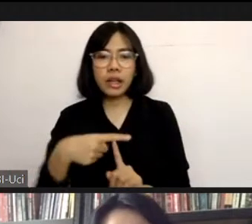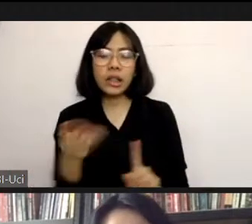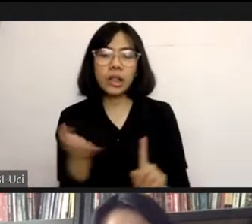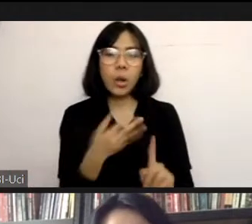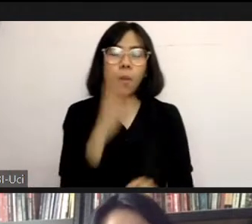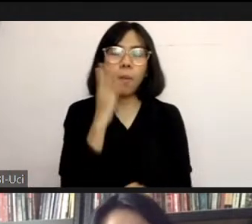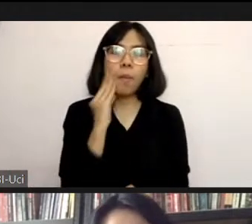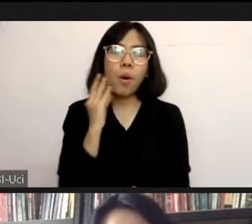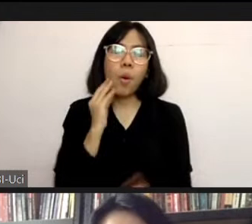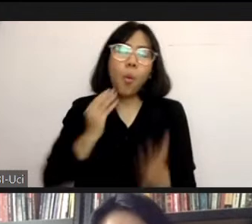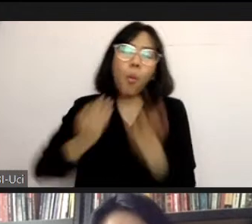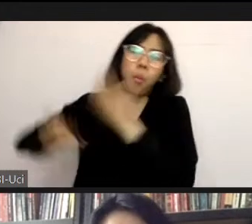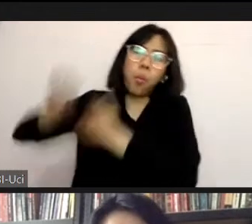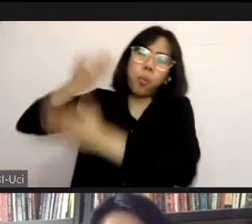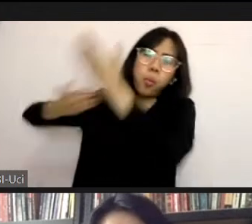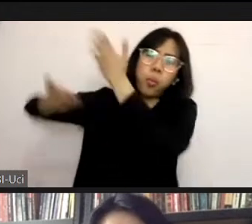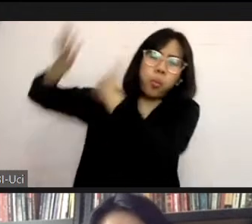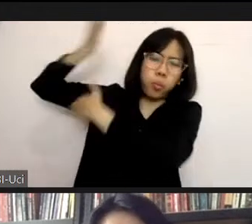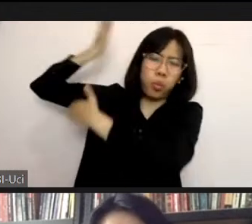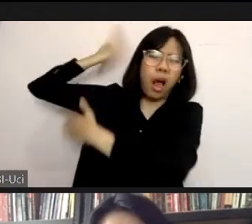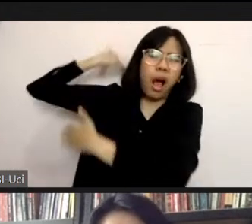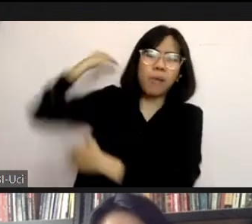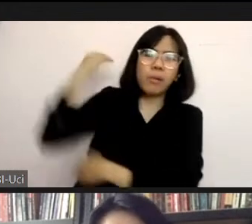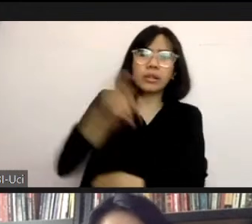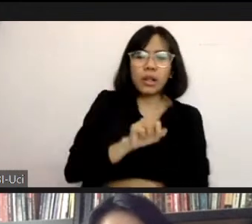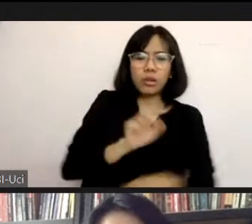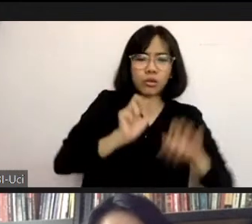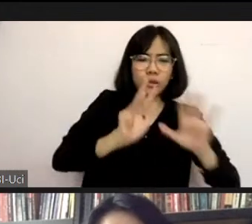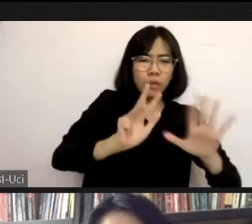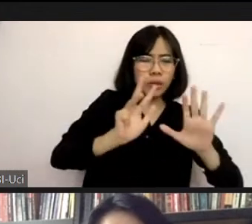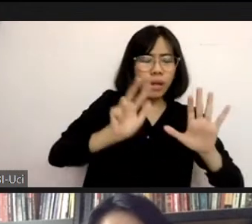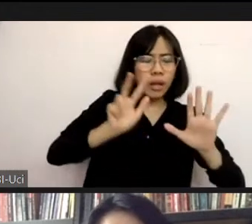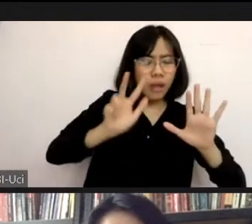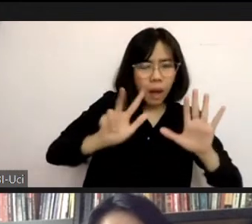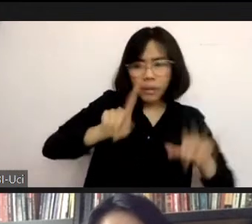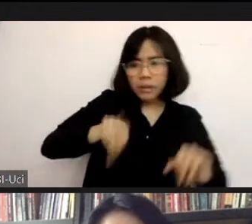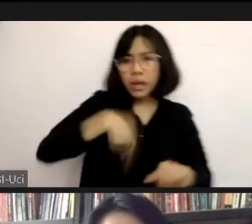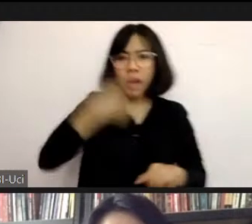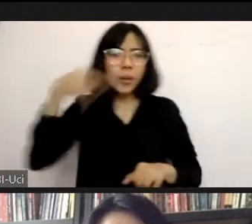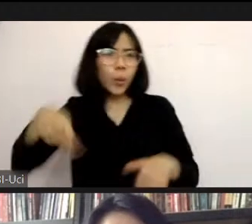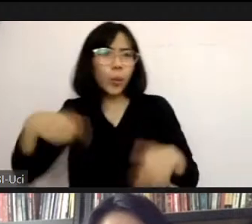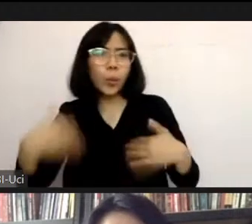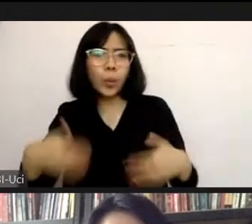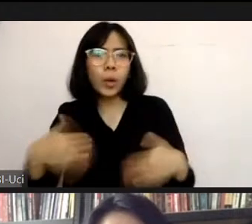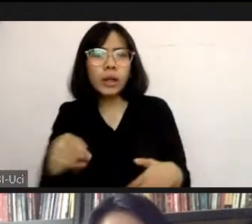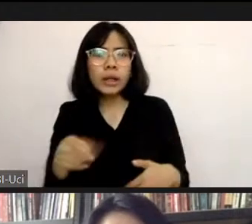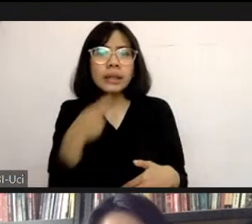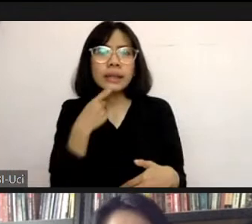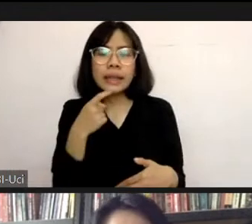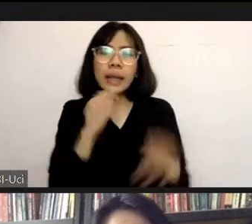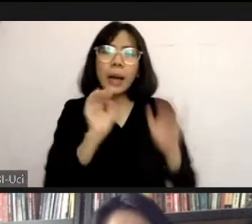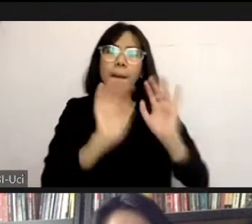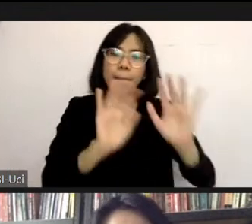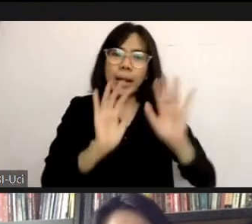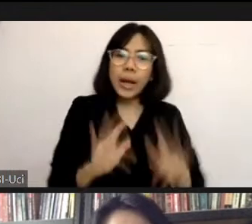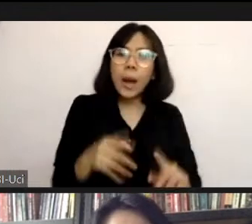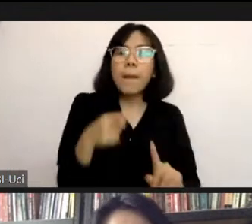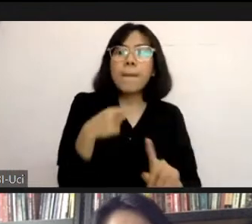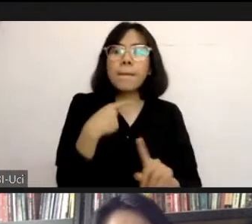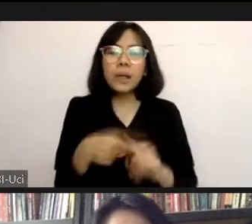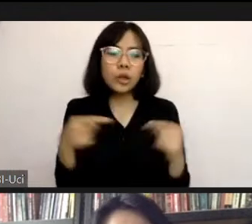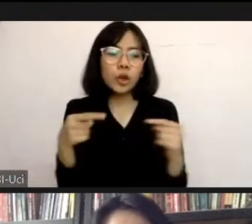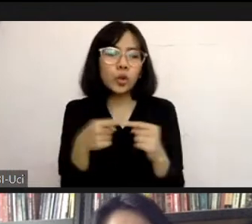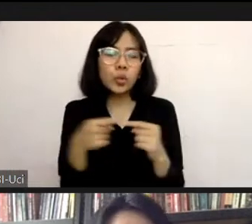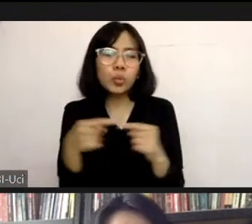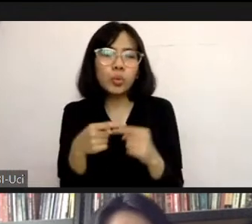amat panjang sejak 1998 dalam bidang media dan teknologi informasi, terutama dalam kaitannya dengan kebebasan berekspresi